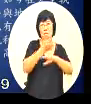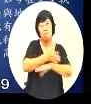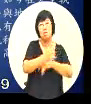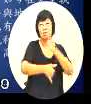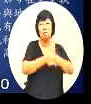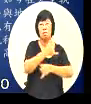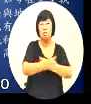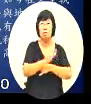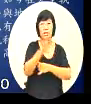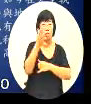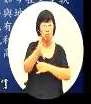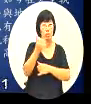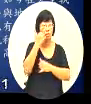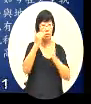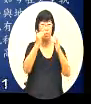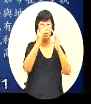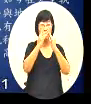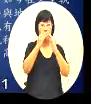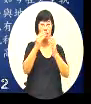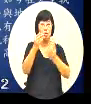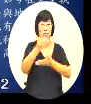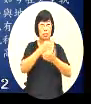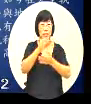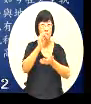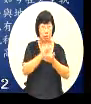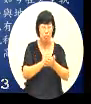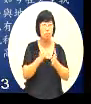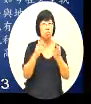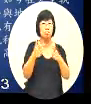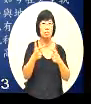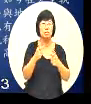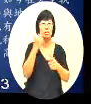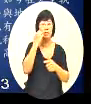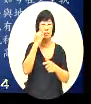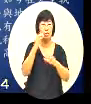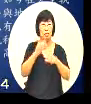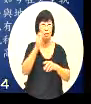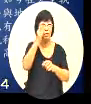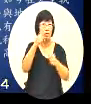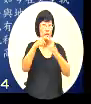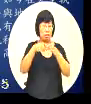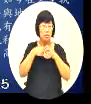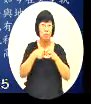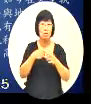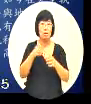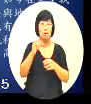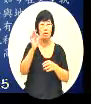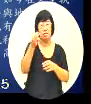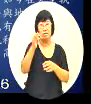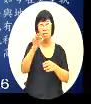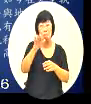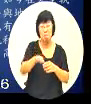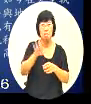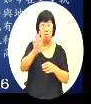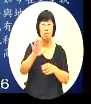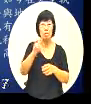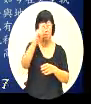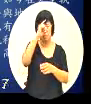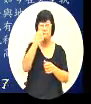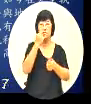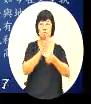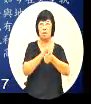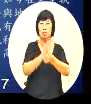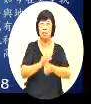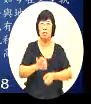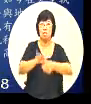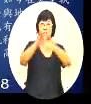不是低房价了，但是如果我们不想办法把低薪资拉上来，事实上要在高雄生活也不容